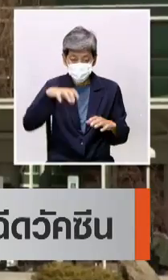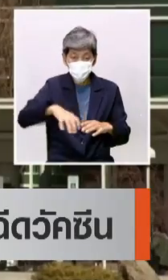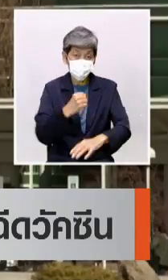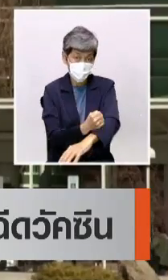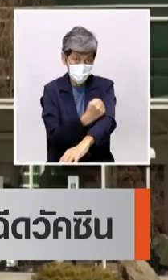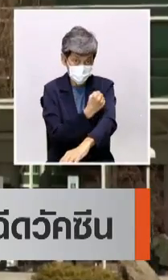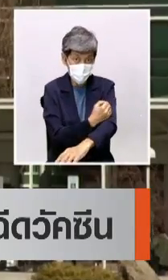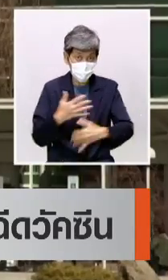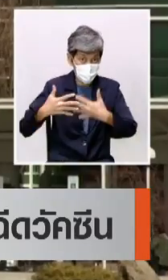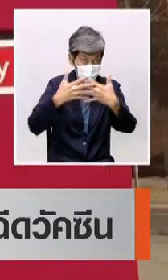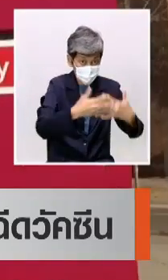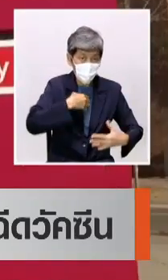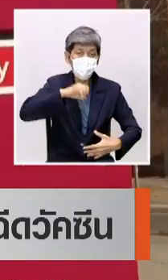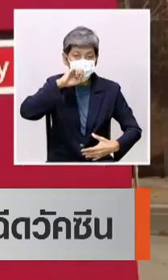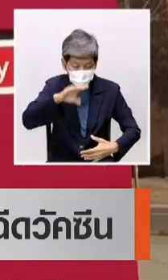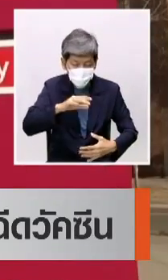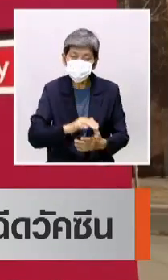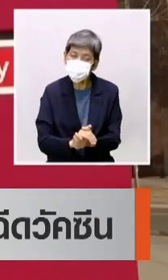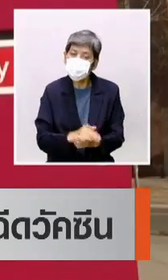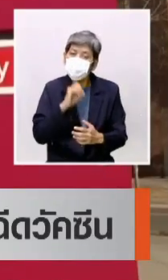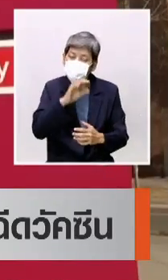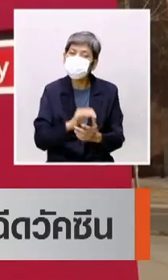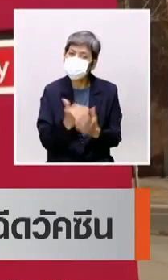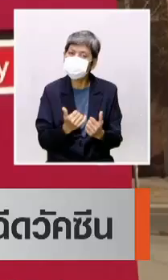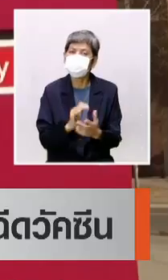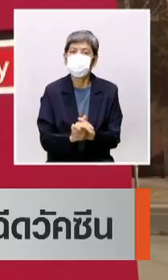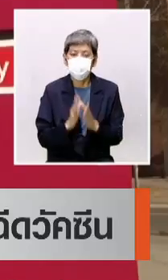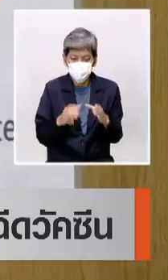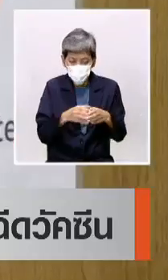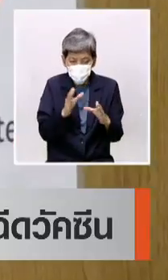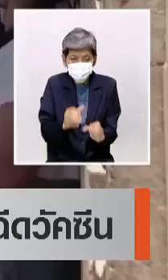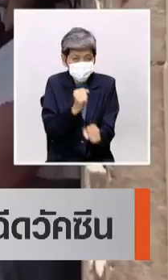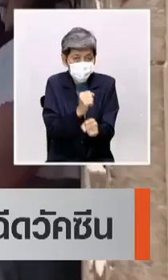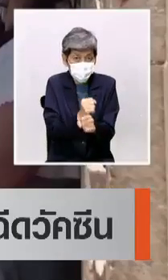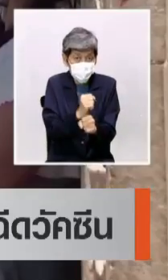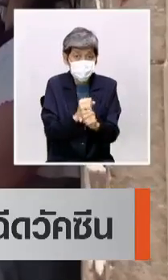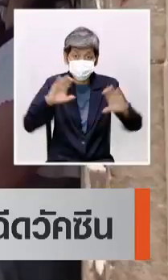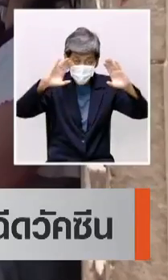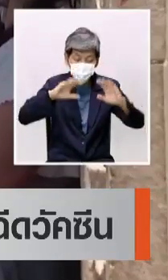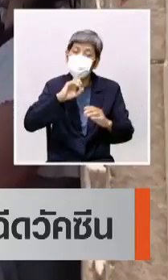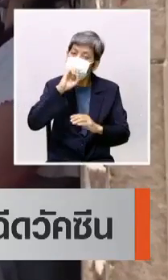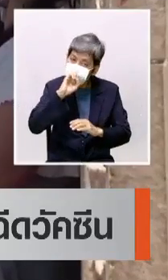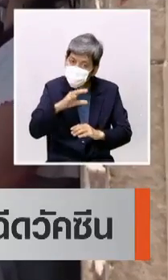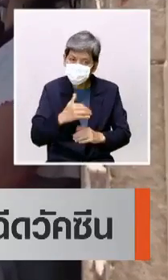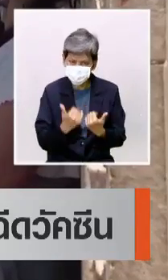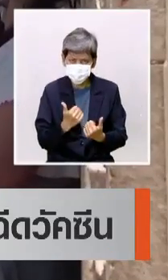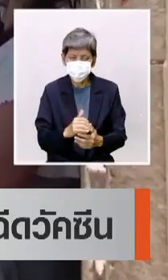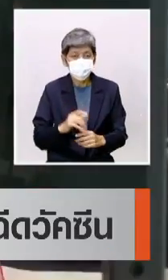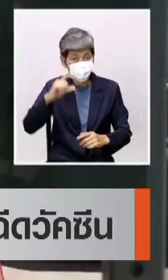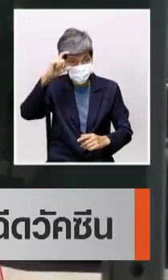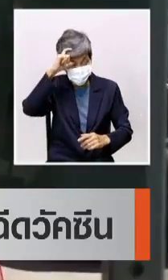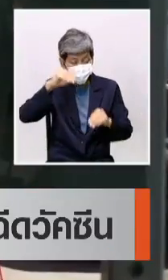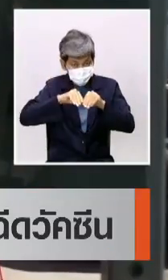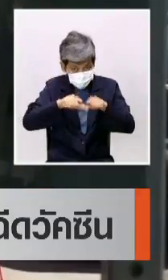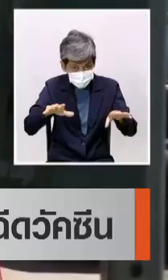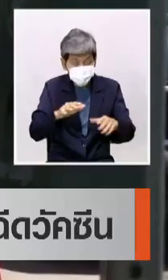ครัฐของสหรัฐเนี่ยก็ออกมาในทางบวกค่ะโดยสหภาพแรงงานรัฐบาลกลางสหรัฐหลายแห่งระบุว่าหลังไบเดนประกาศม